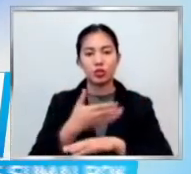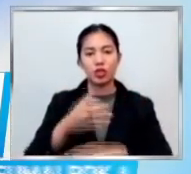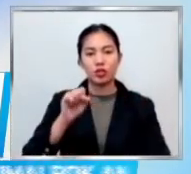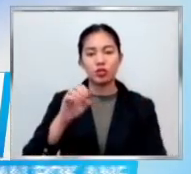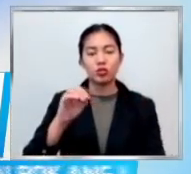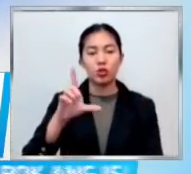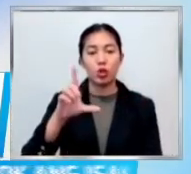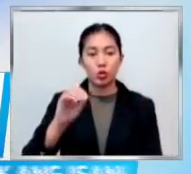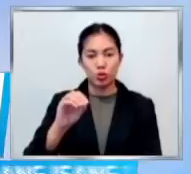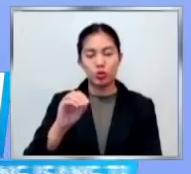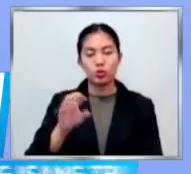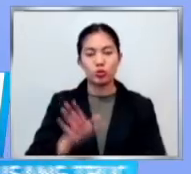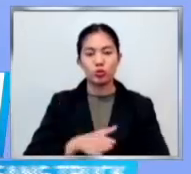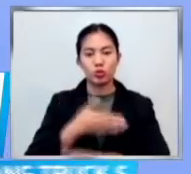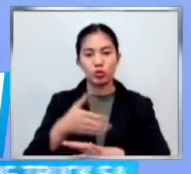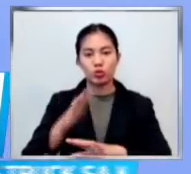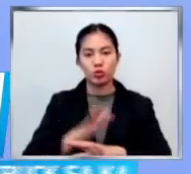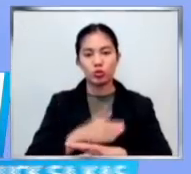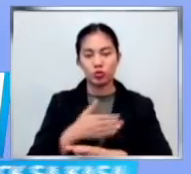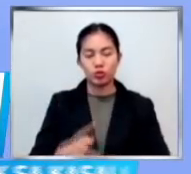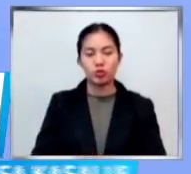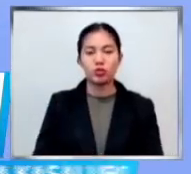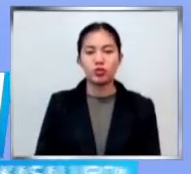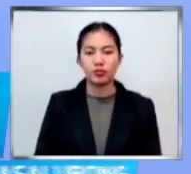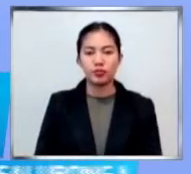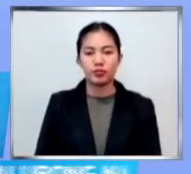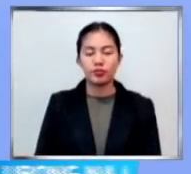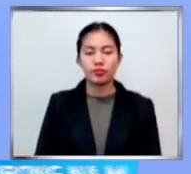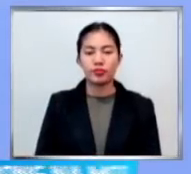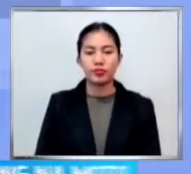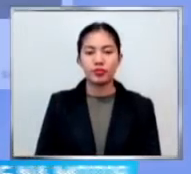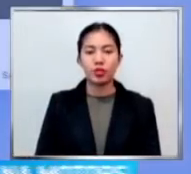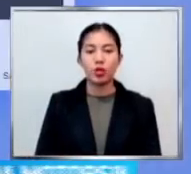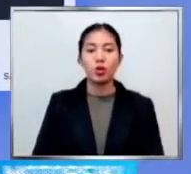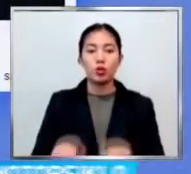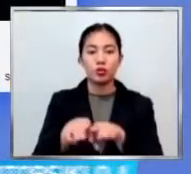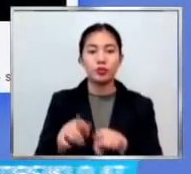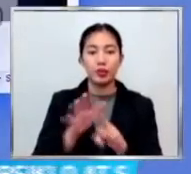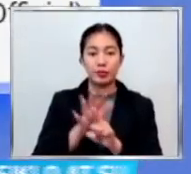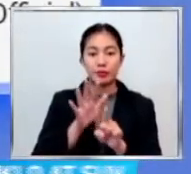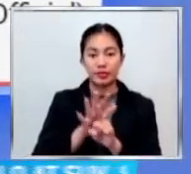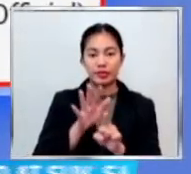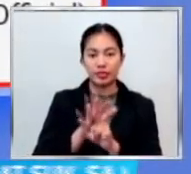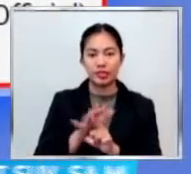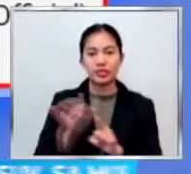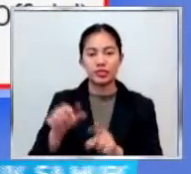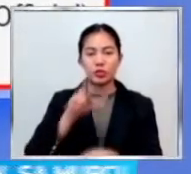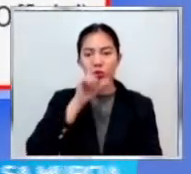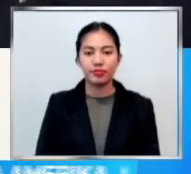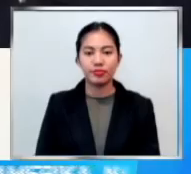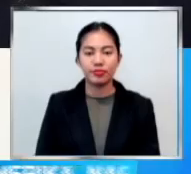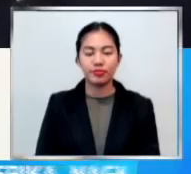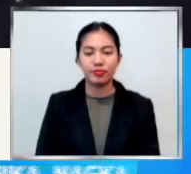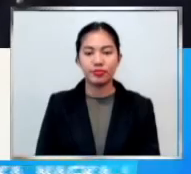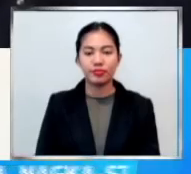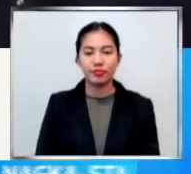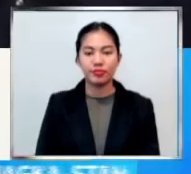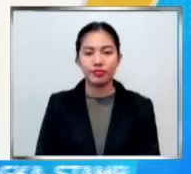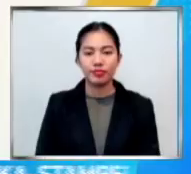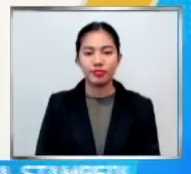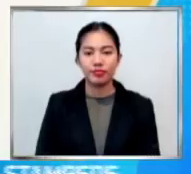iTunes kasunod ni Adele. Trending rin sa Twitter ang Yours na may mahigit 800,000 views na sa YouTube.